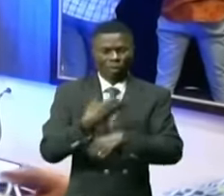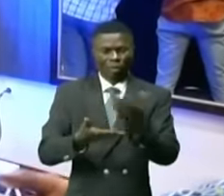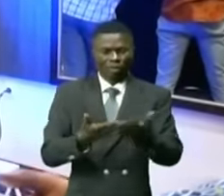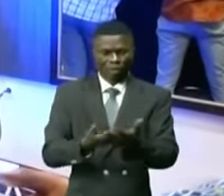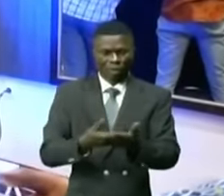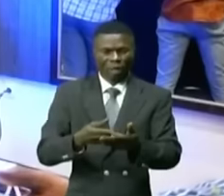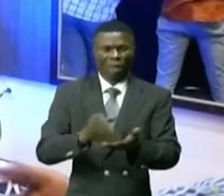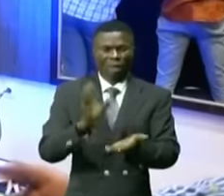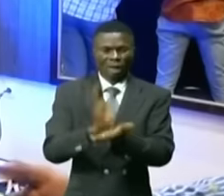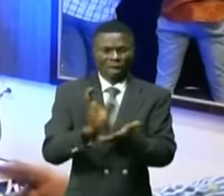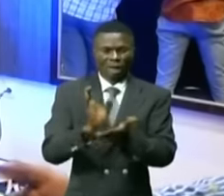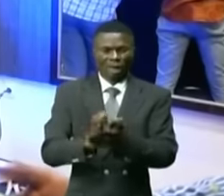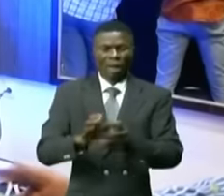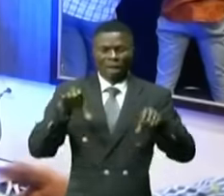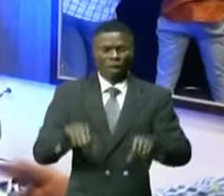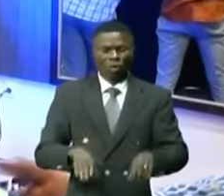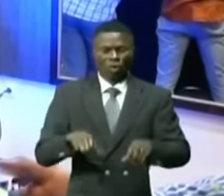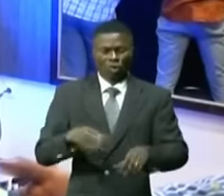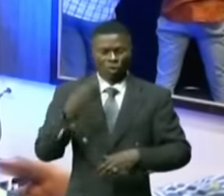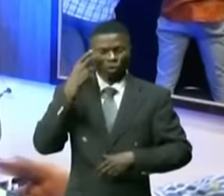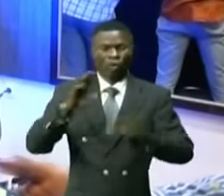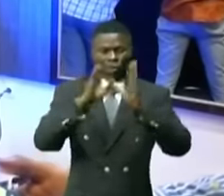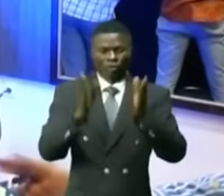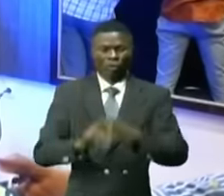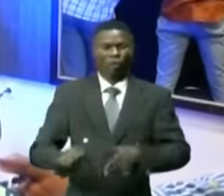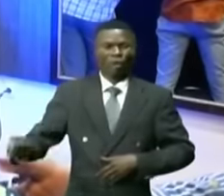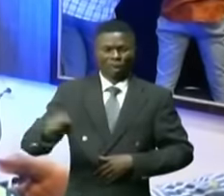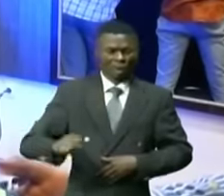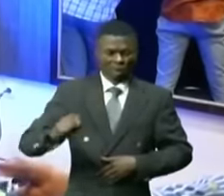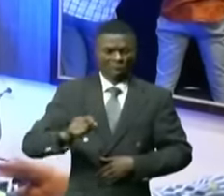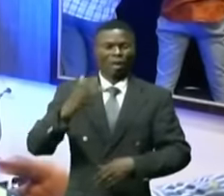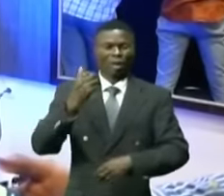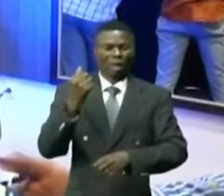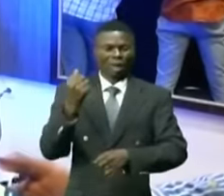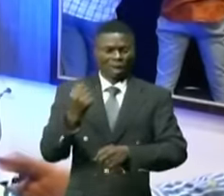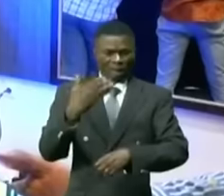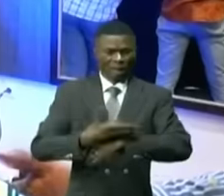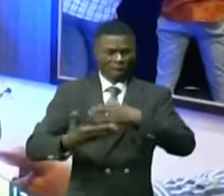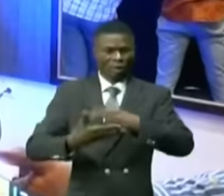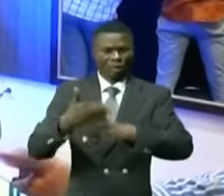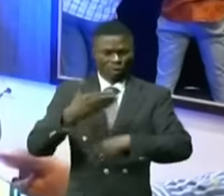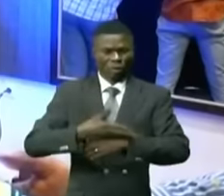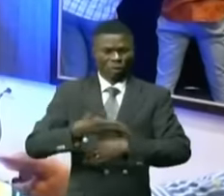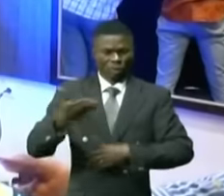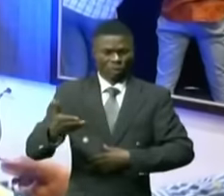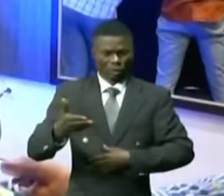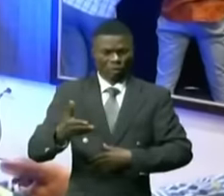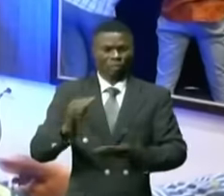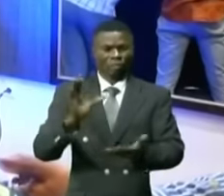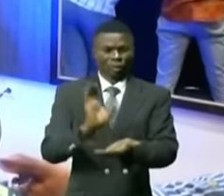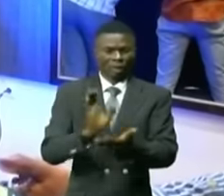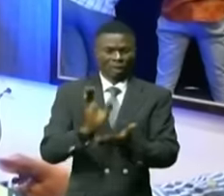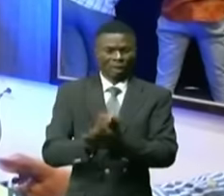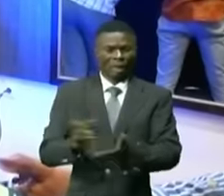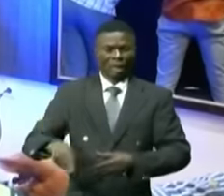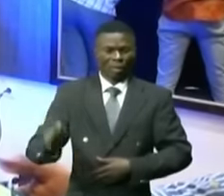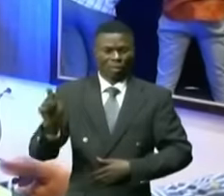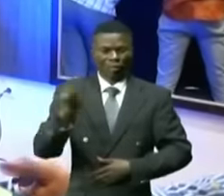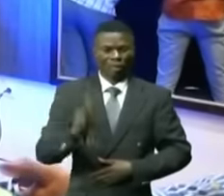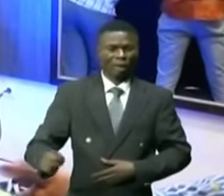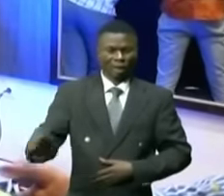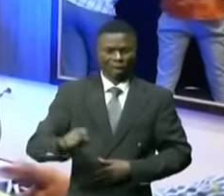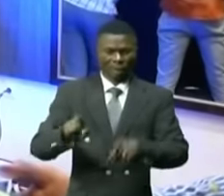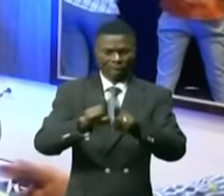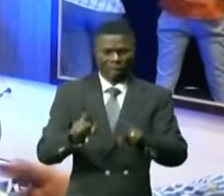une carte de la RDC de voir tous les territoires qui ont été impactés par ces actions. Par province, par territoire, mais également par